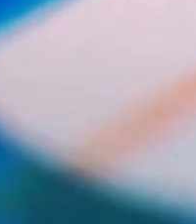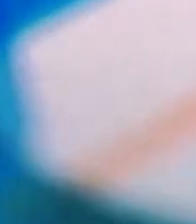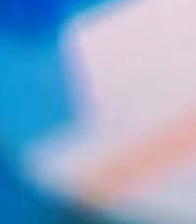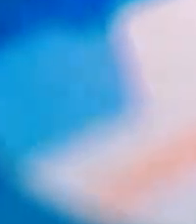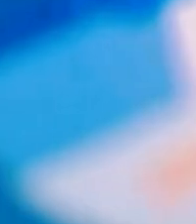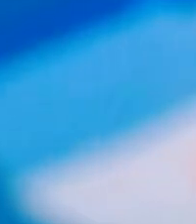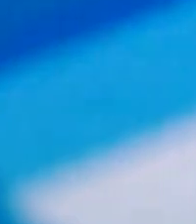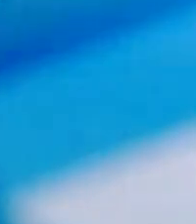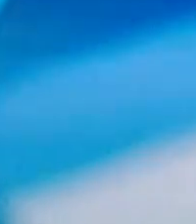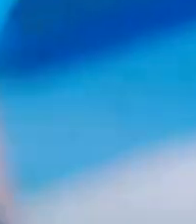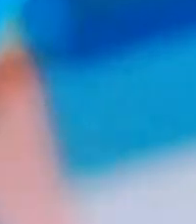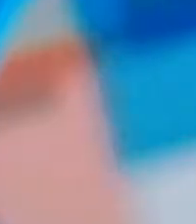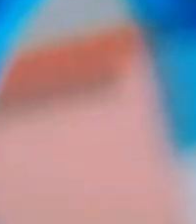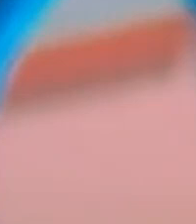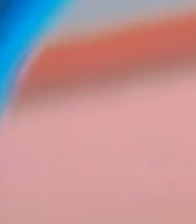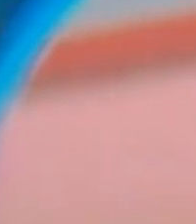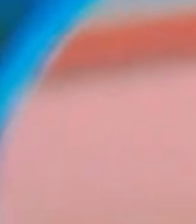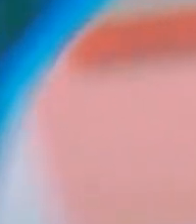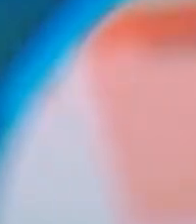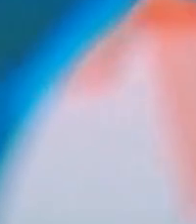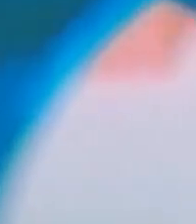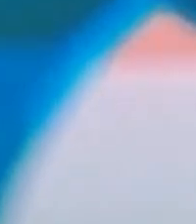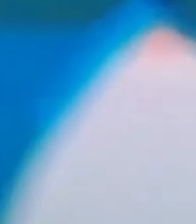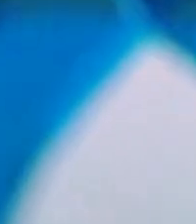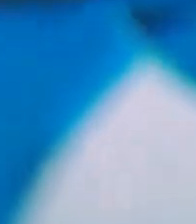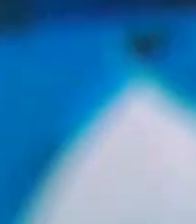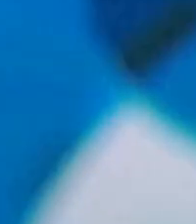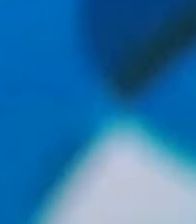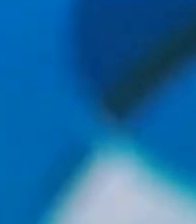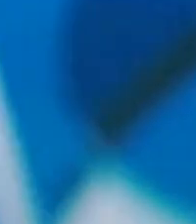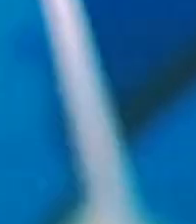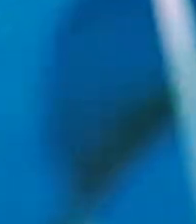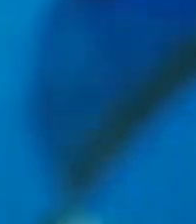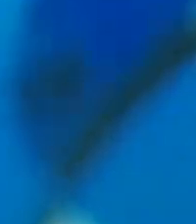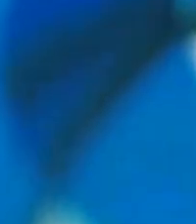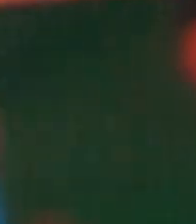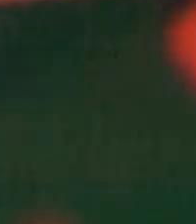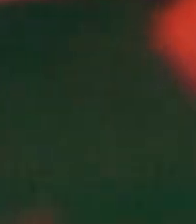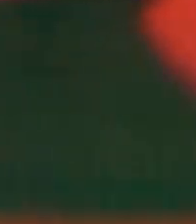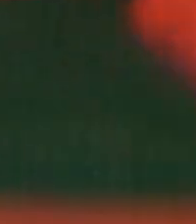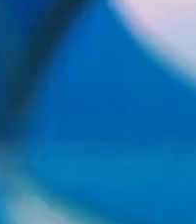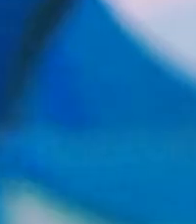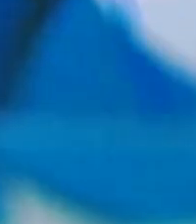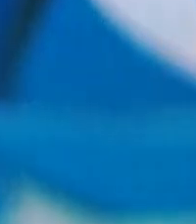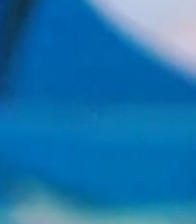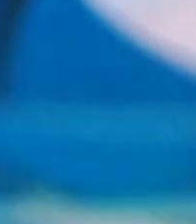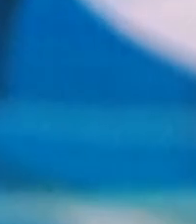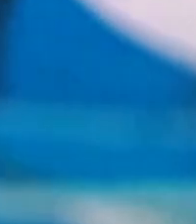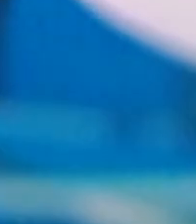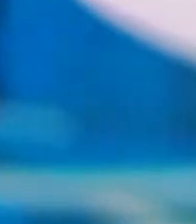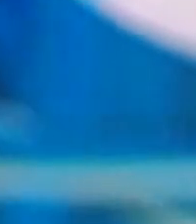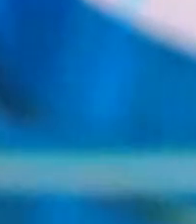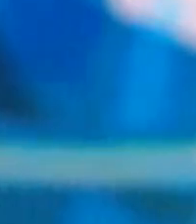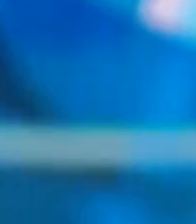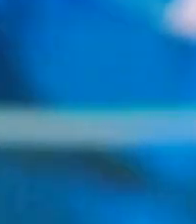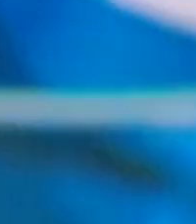Прямые эфиры, репортажи с места событий, аналитика, журналистские расследования. Все то, что важно и нужно знать.